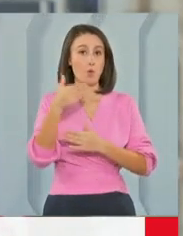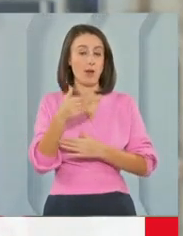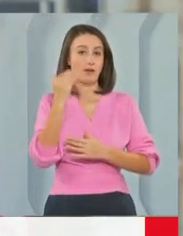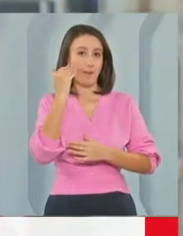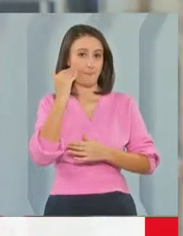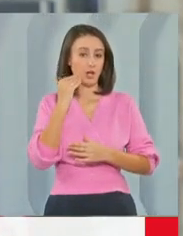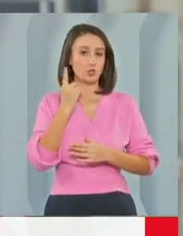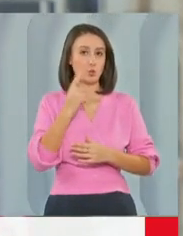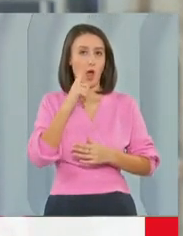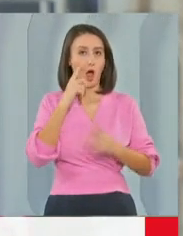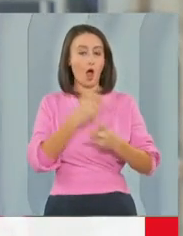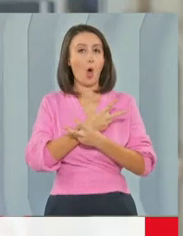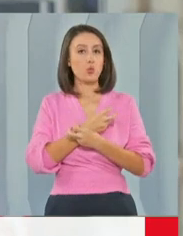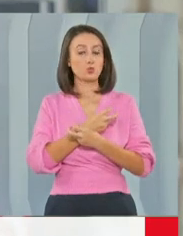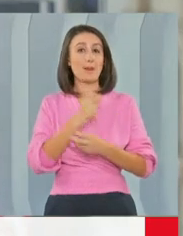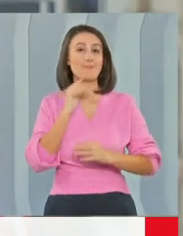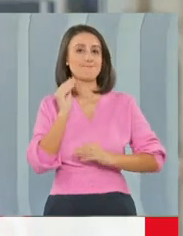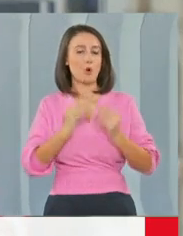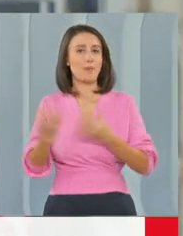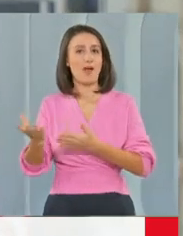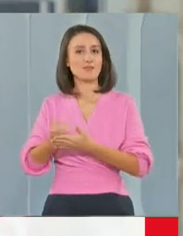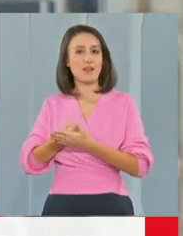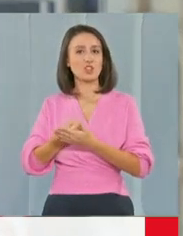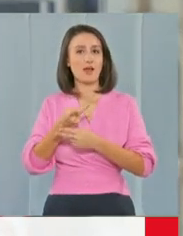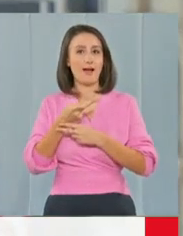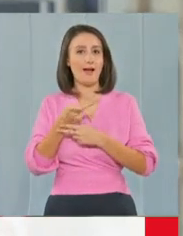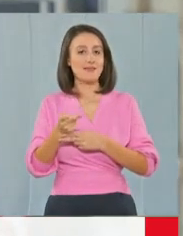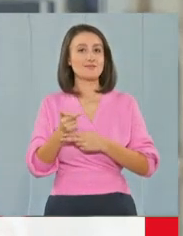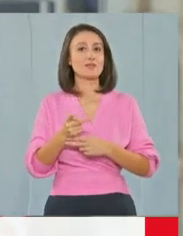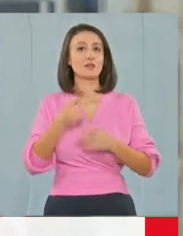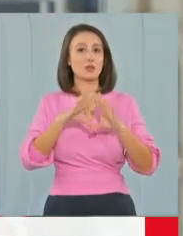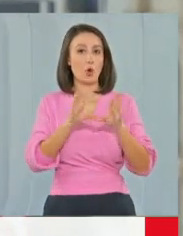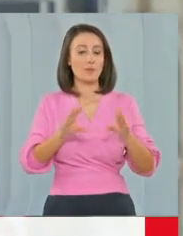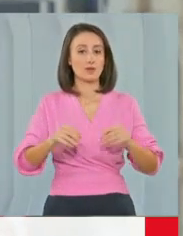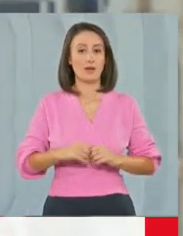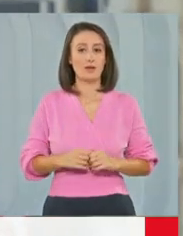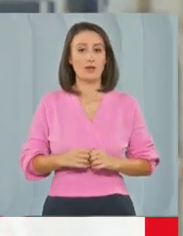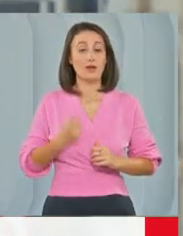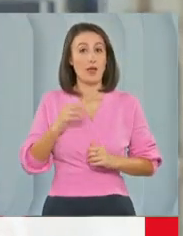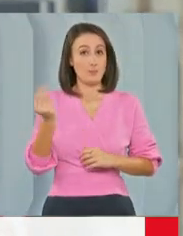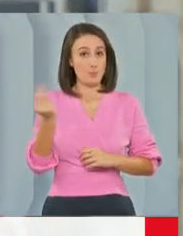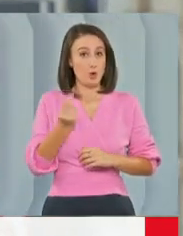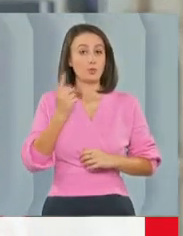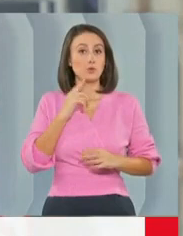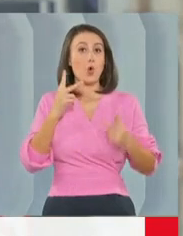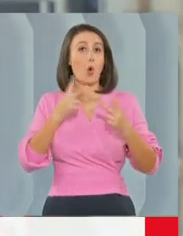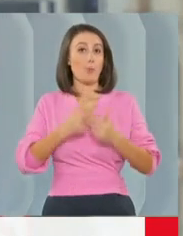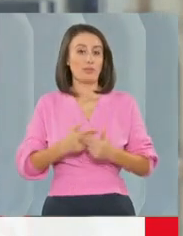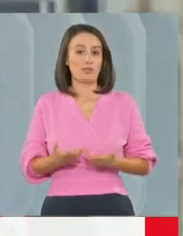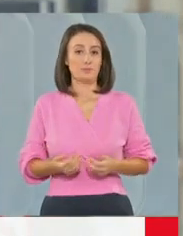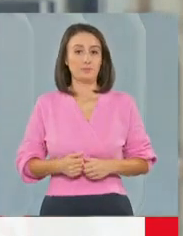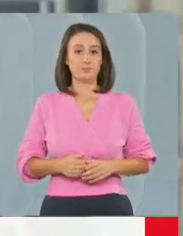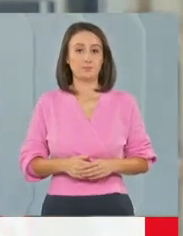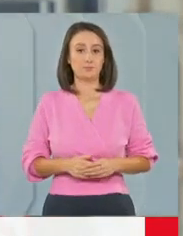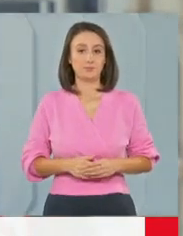americană și una austriacă în problema extragerii zăcămintelor Offshore din România însă Proiectul a fost oprit în cele din